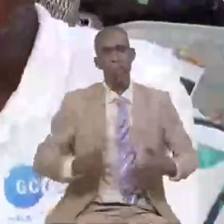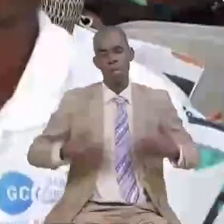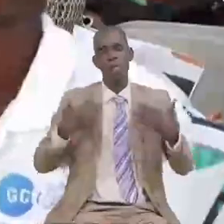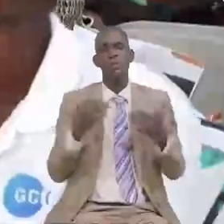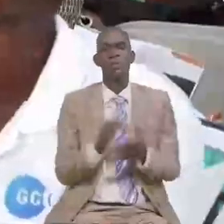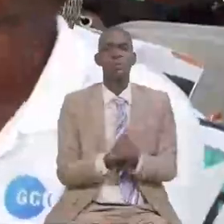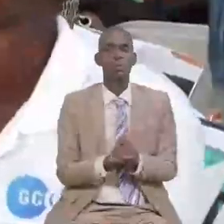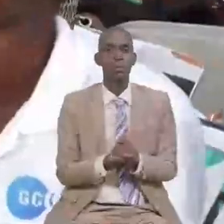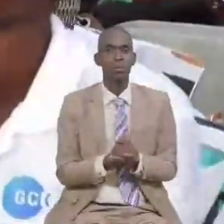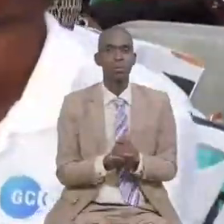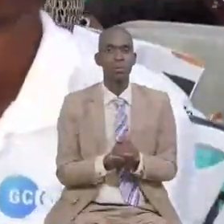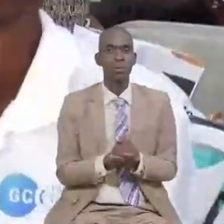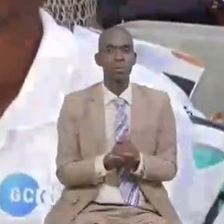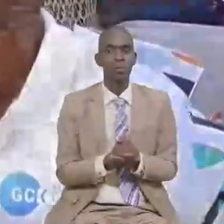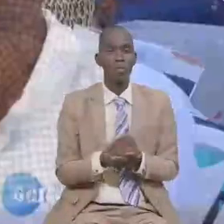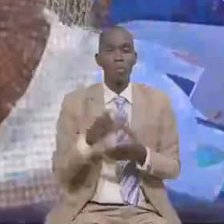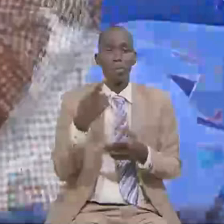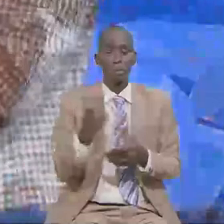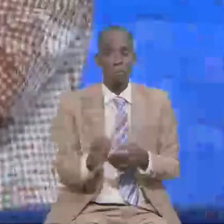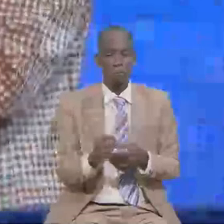vie. Et